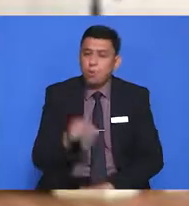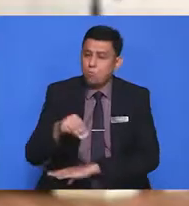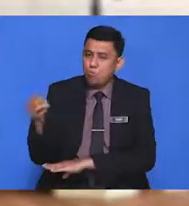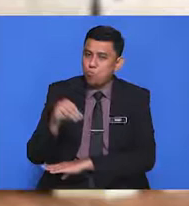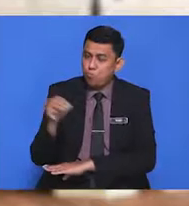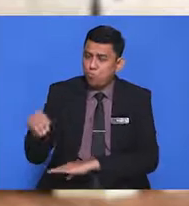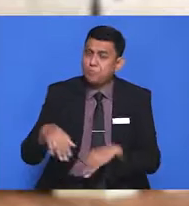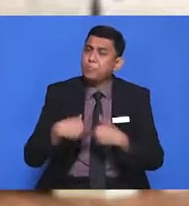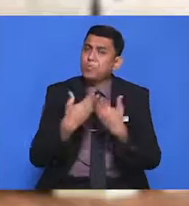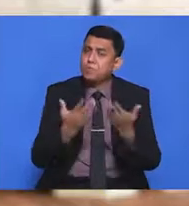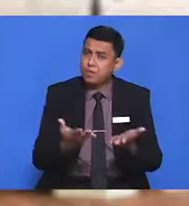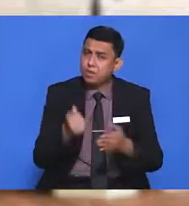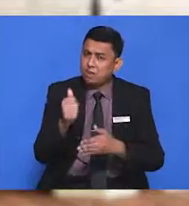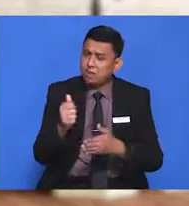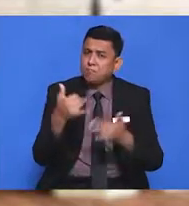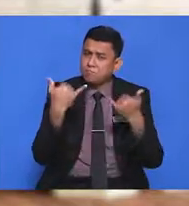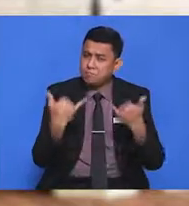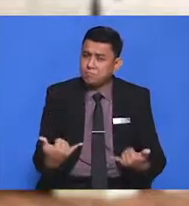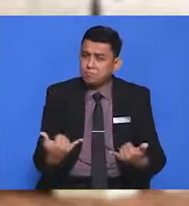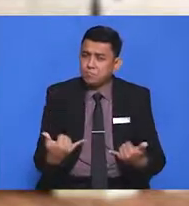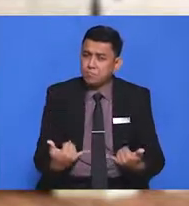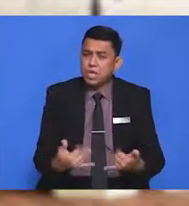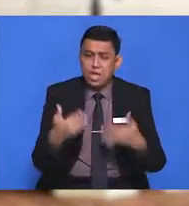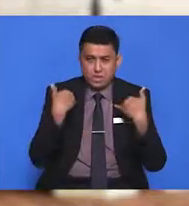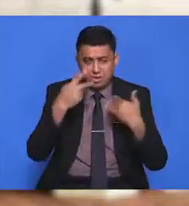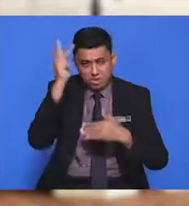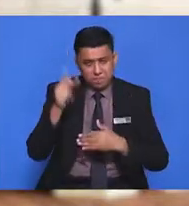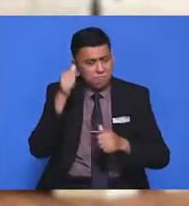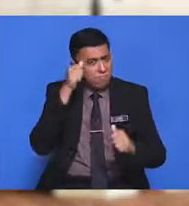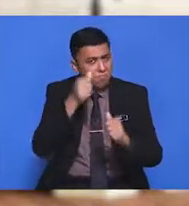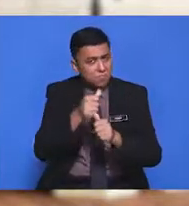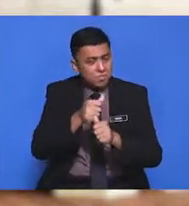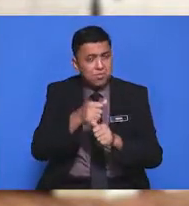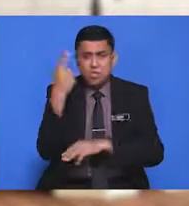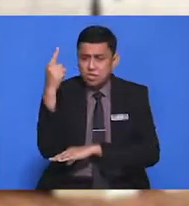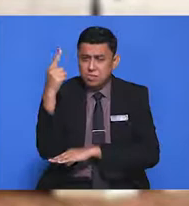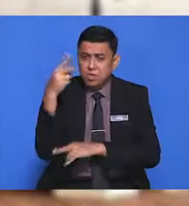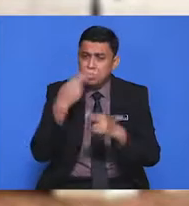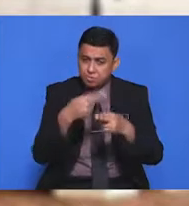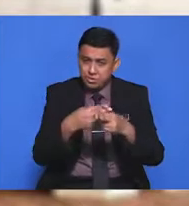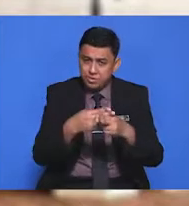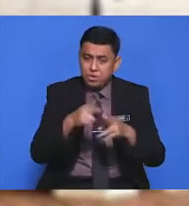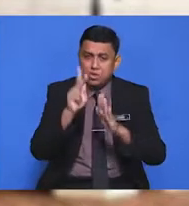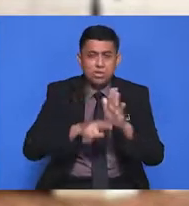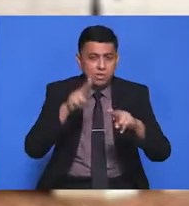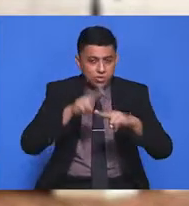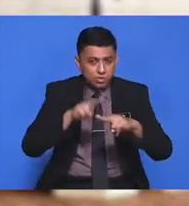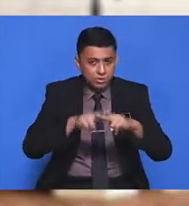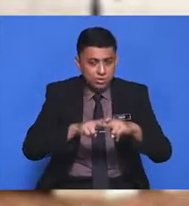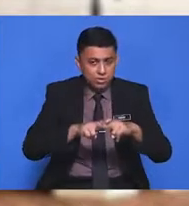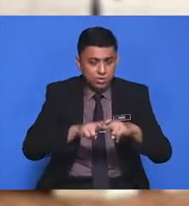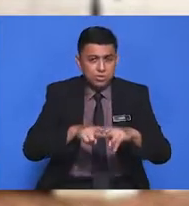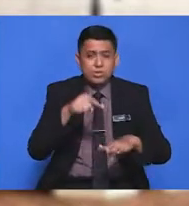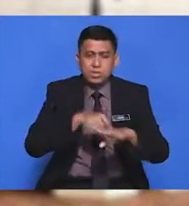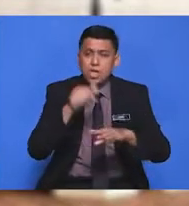Murid-murid, bagaimana keadaan anda sekarang? Adakah murid-murid berjaya mengingati 11 nama dan kedudukan negara-negara di Asia